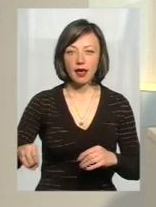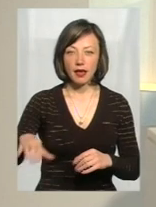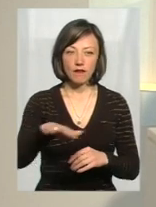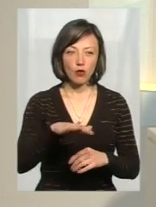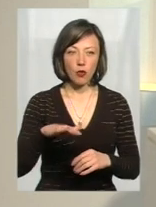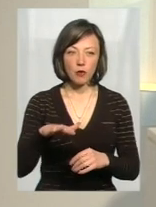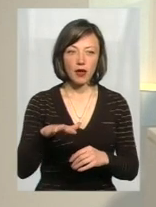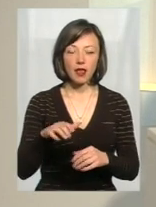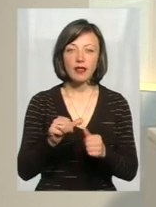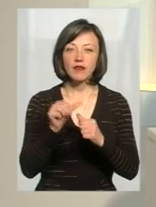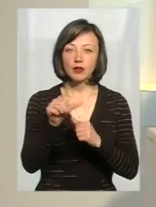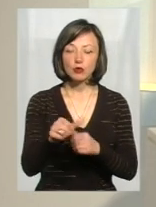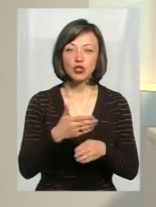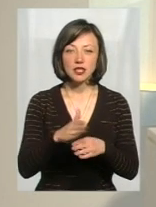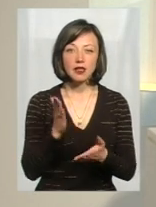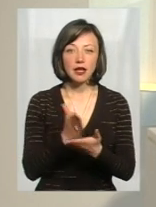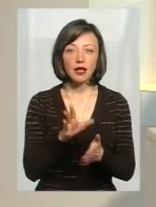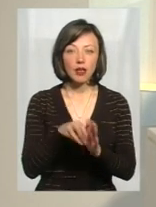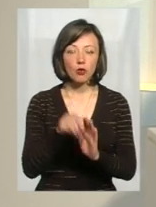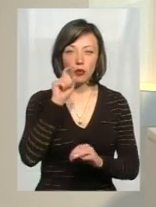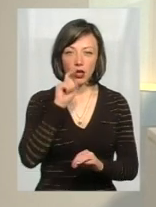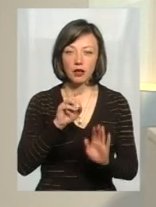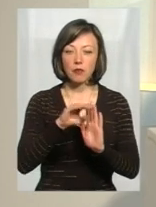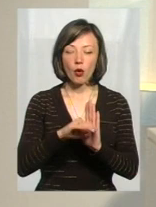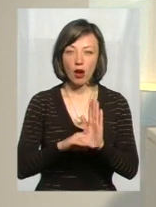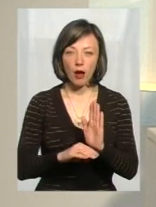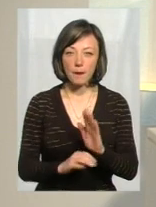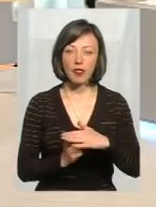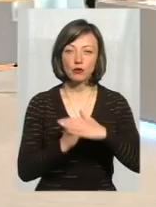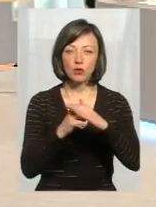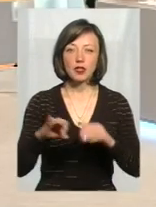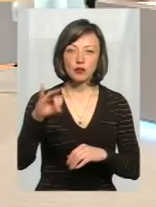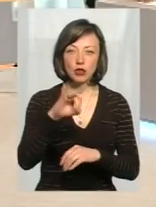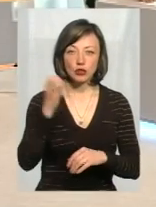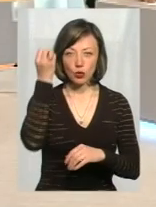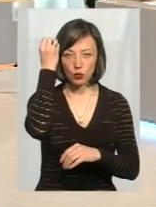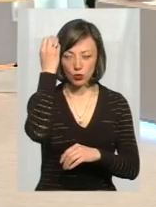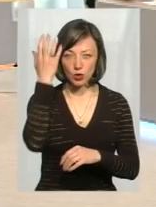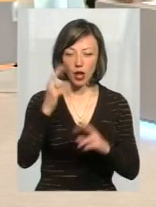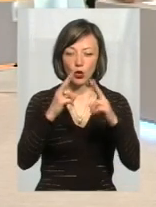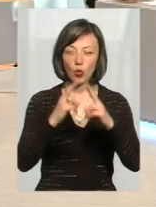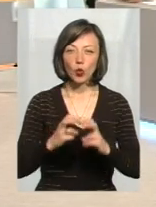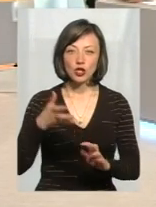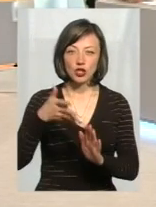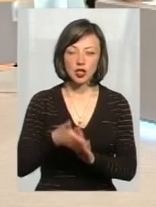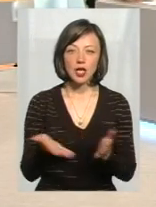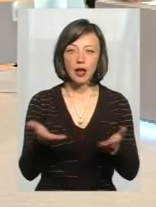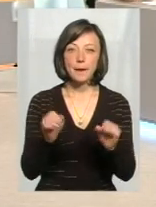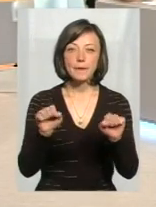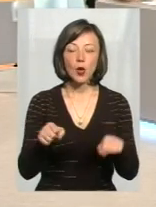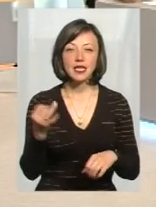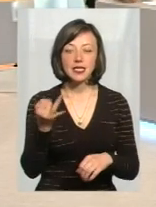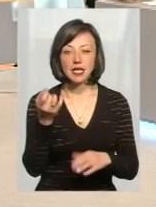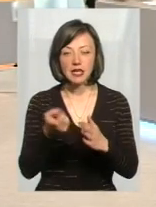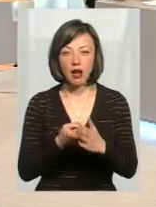цитую, невід'ємною частиною якої є Україна. І програма будується на основі історичних та культурологічних досліджень, які б могли